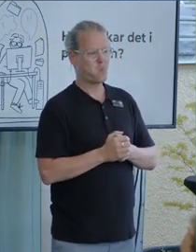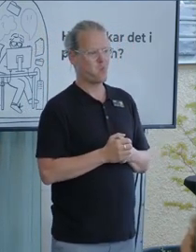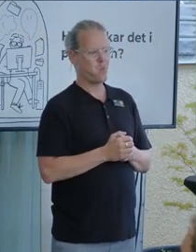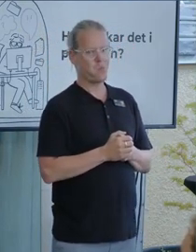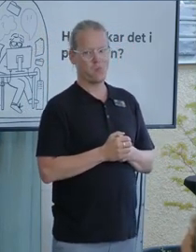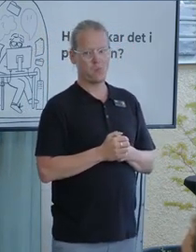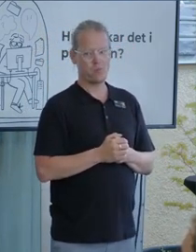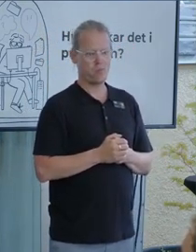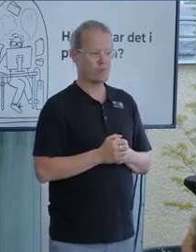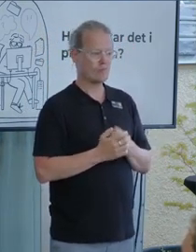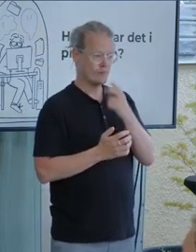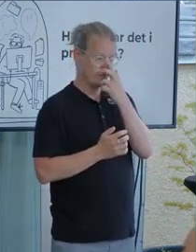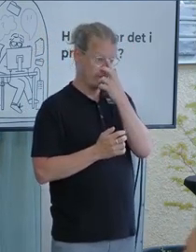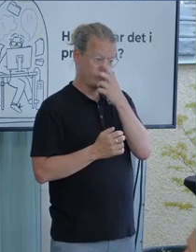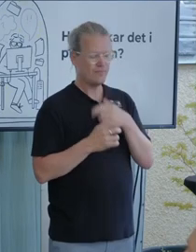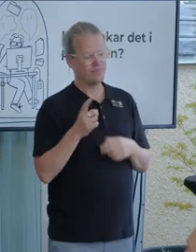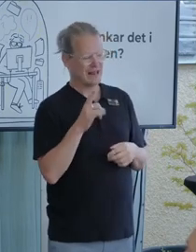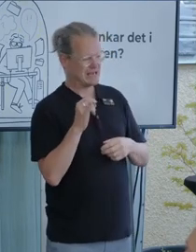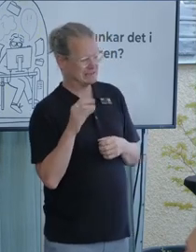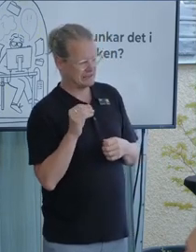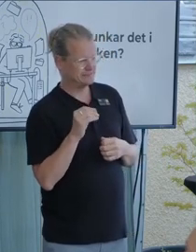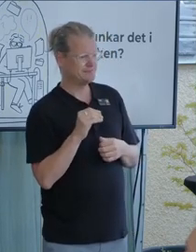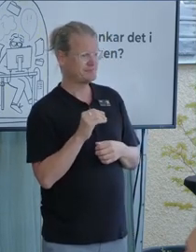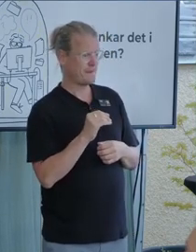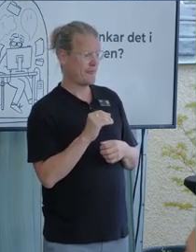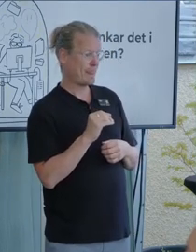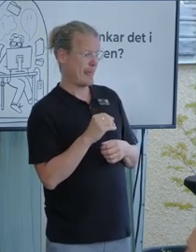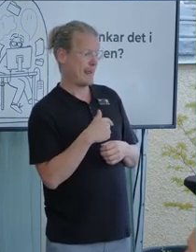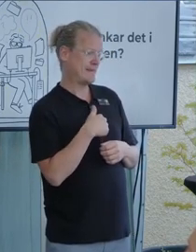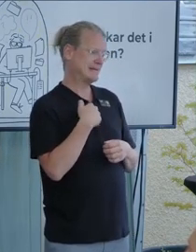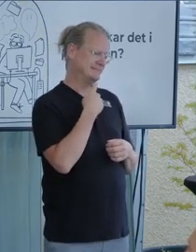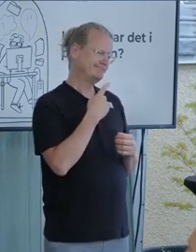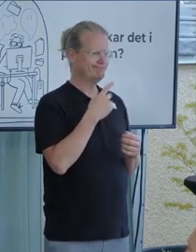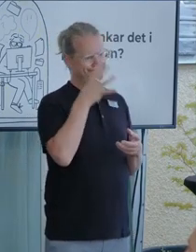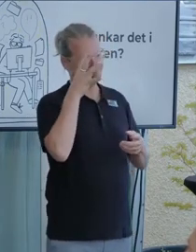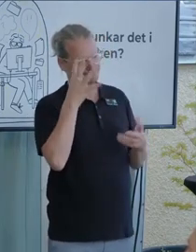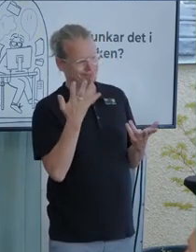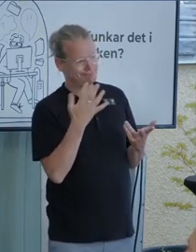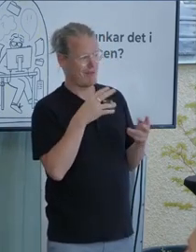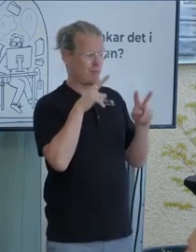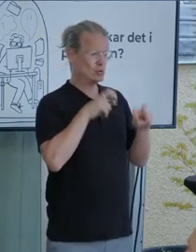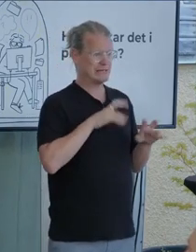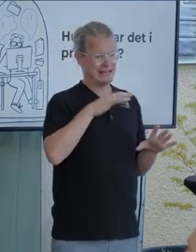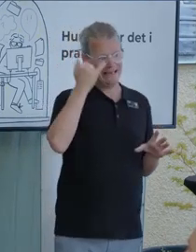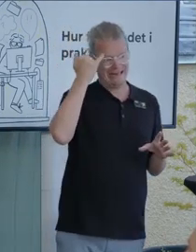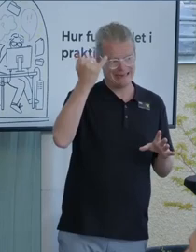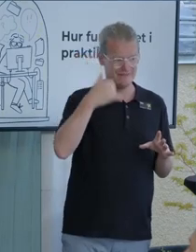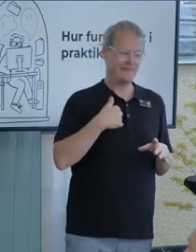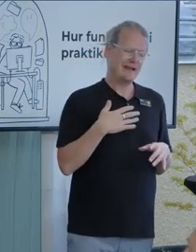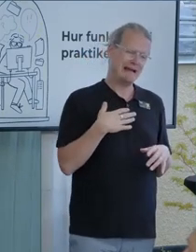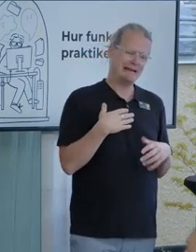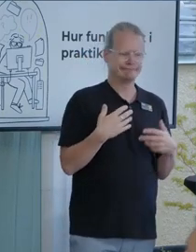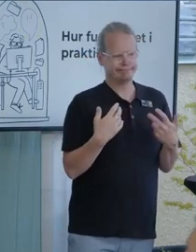När man tänker så här lite, ni får en forskningsidé, ja. Nu vill vi göra det här. Yes. Ja, nu vill ni beforska en diskurs